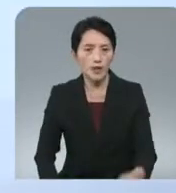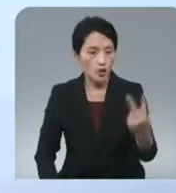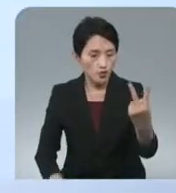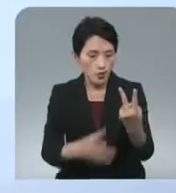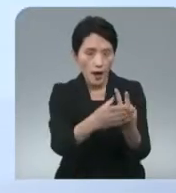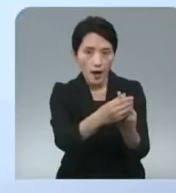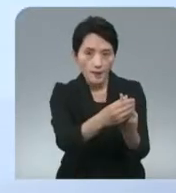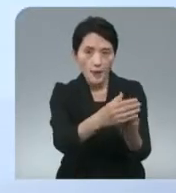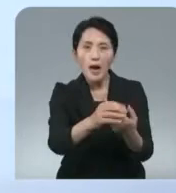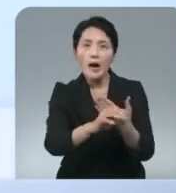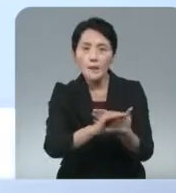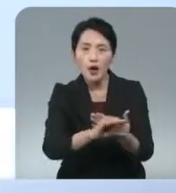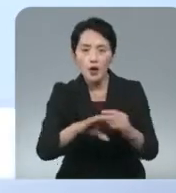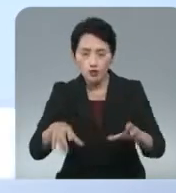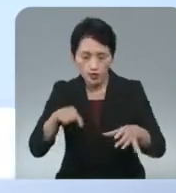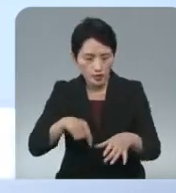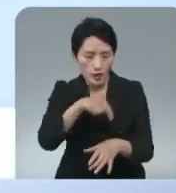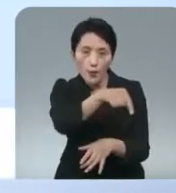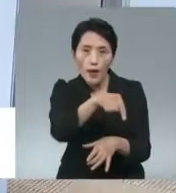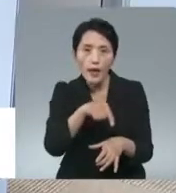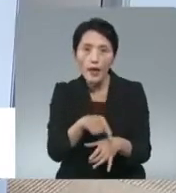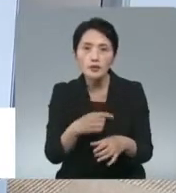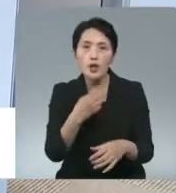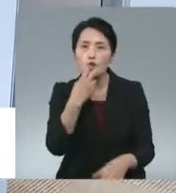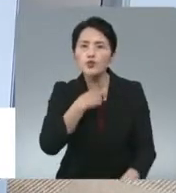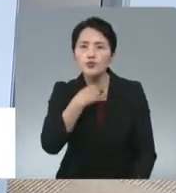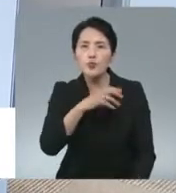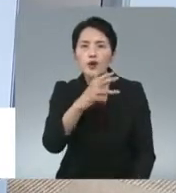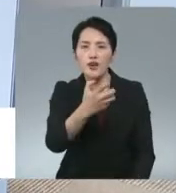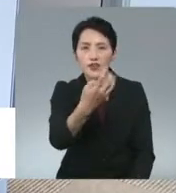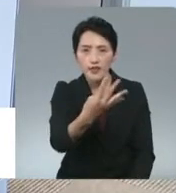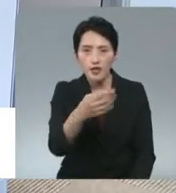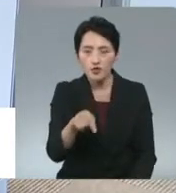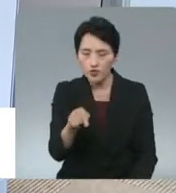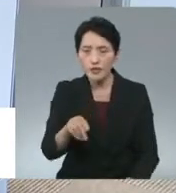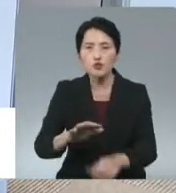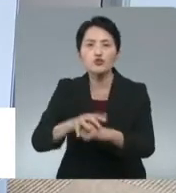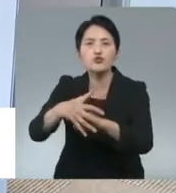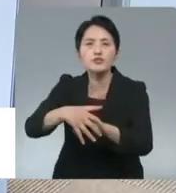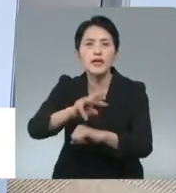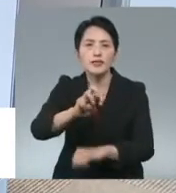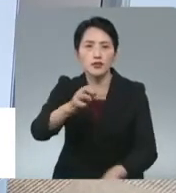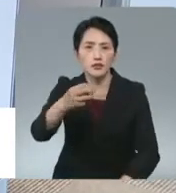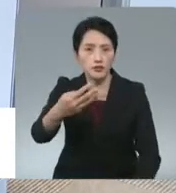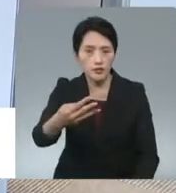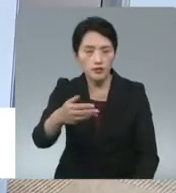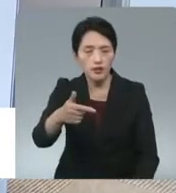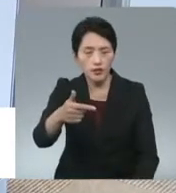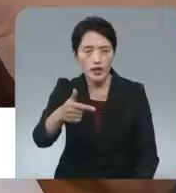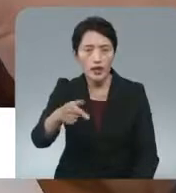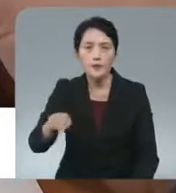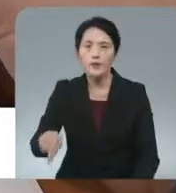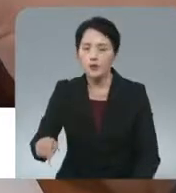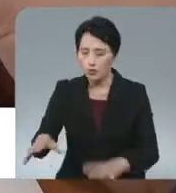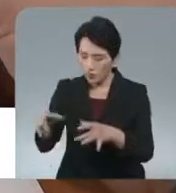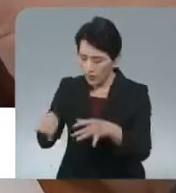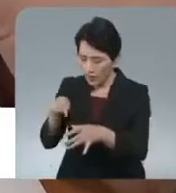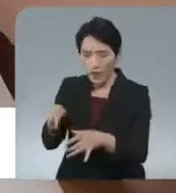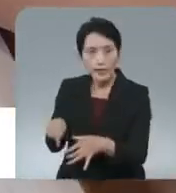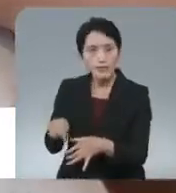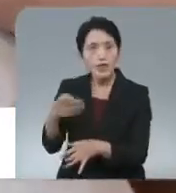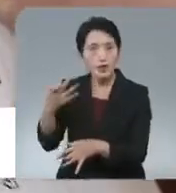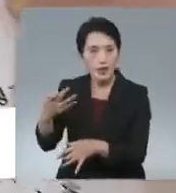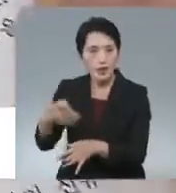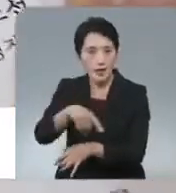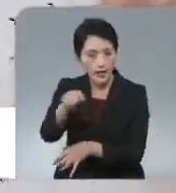条件付きで承認すると発表しましたコートリーは審査の結果両社が合併された